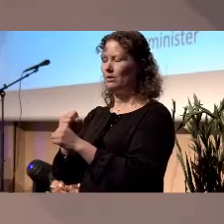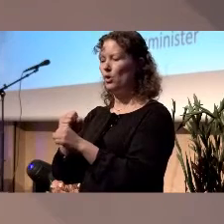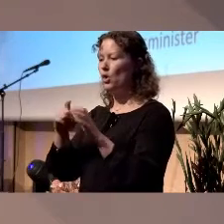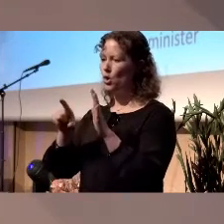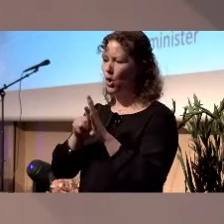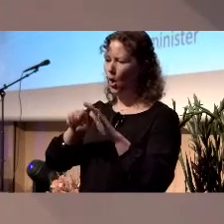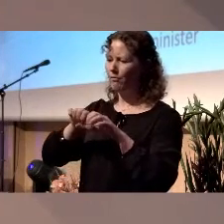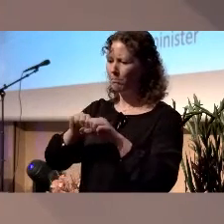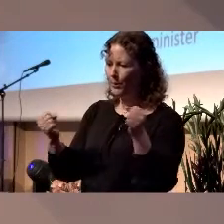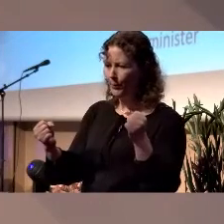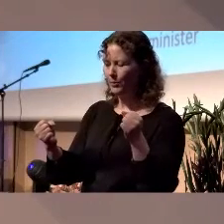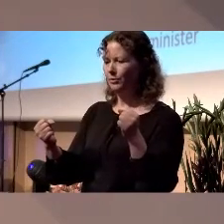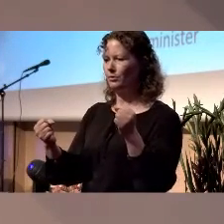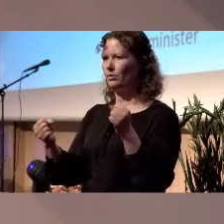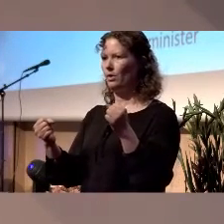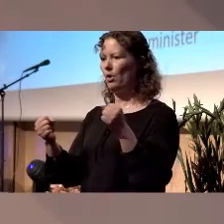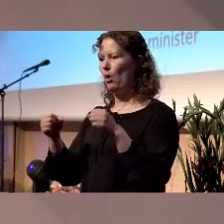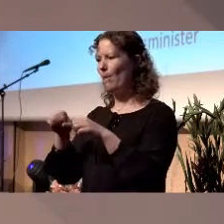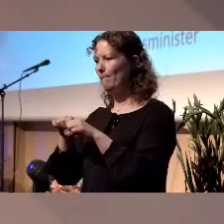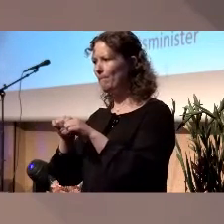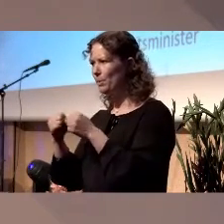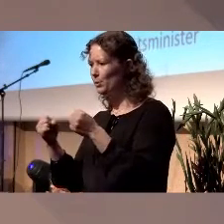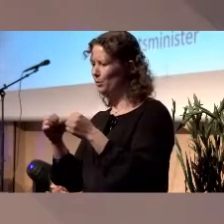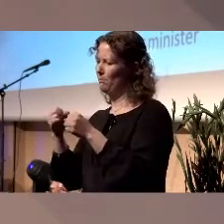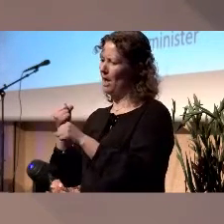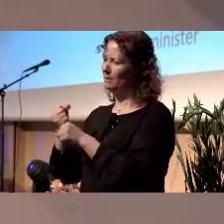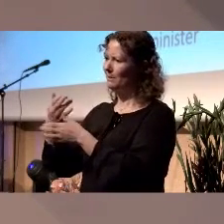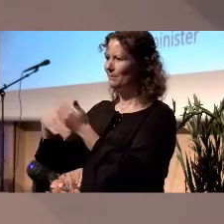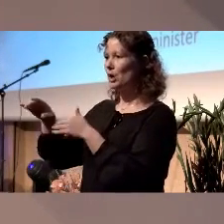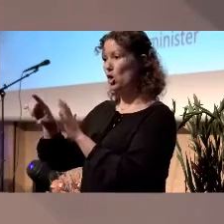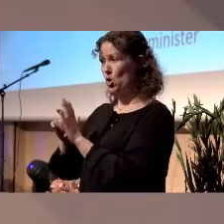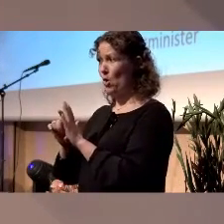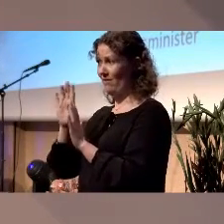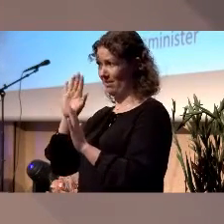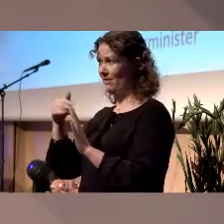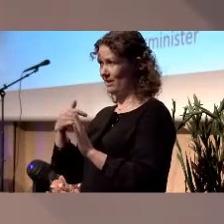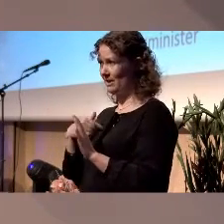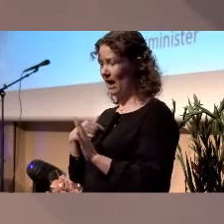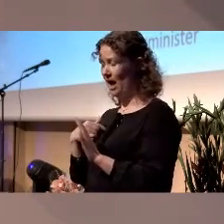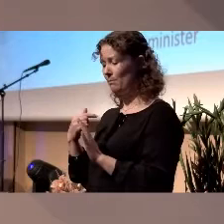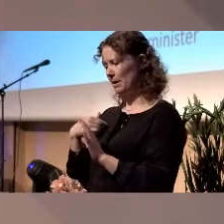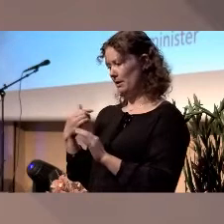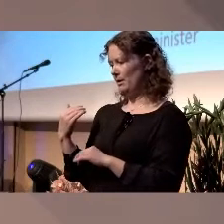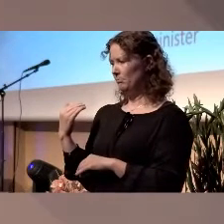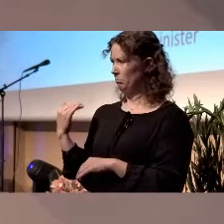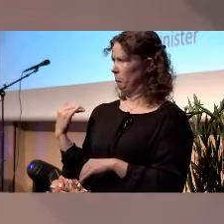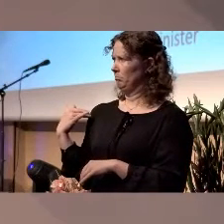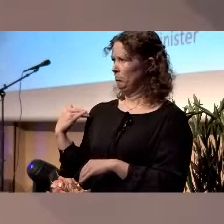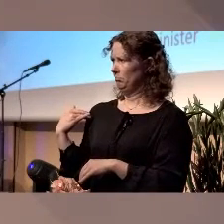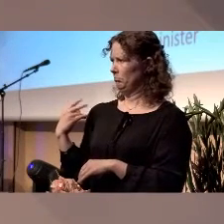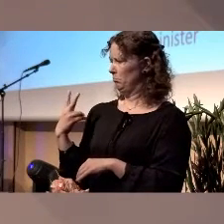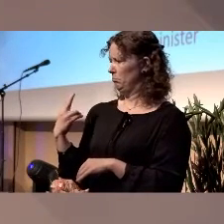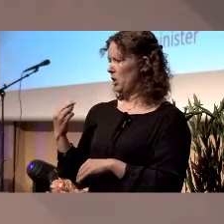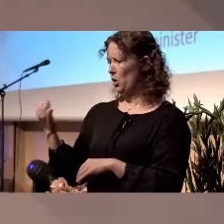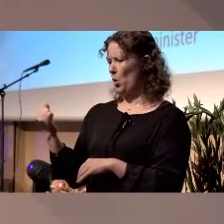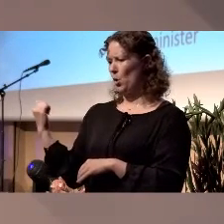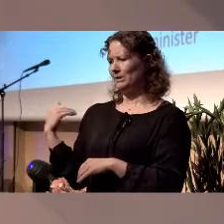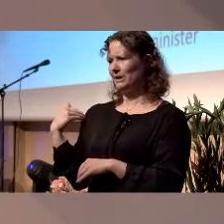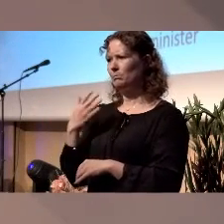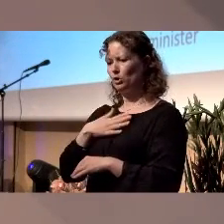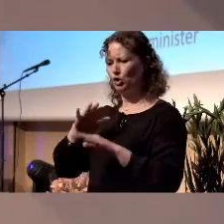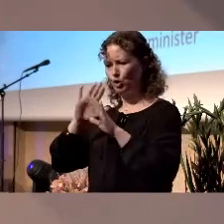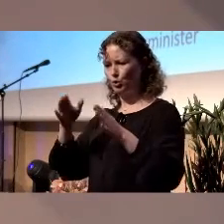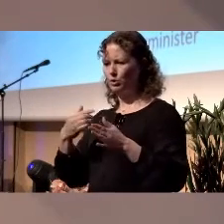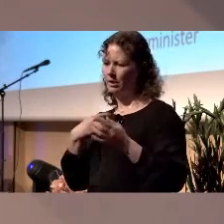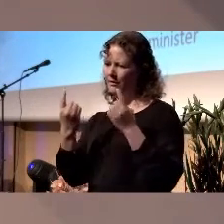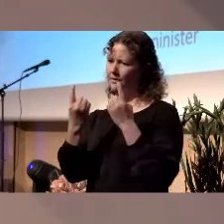lovbrudd og brudd på arbeidsmiljøloven. Men jeg traff altså for et par år siden på sykehuset